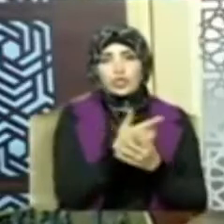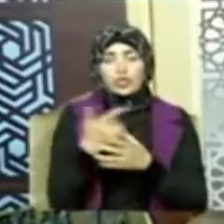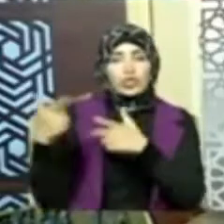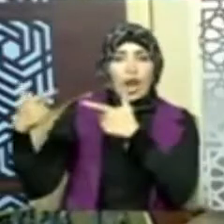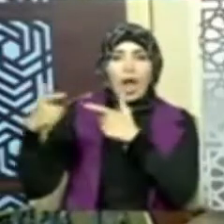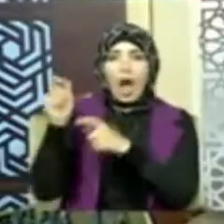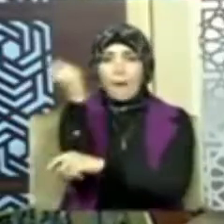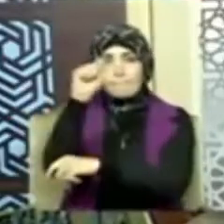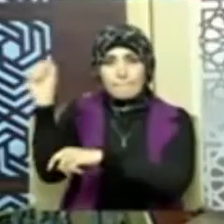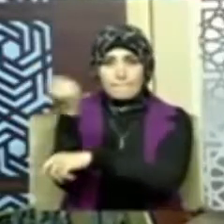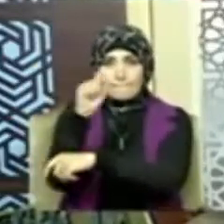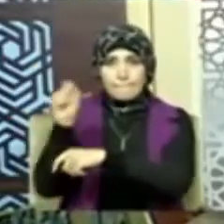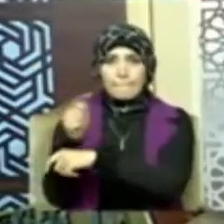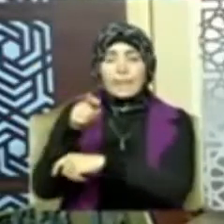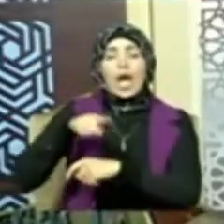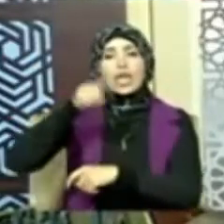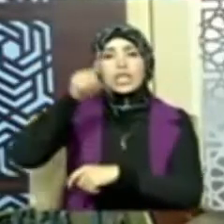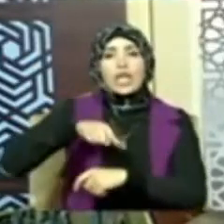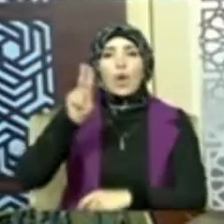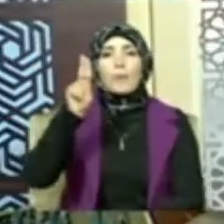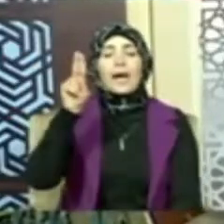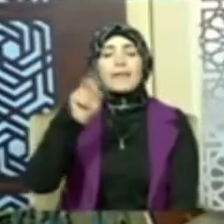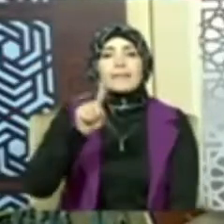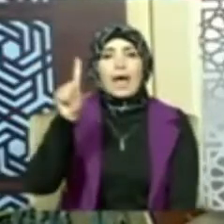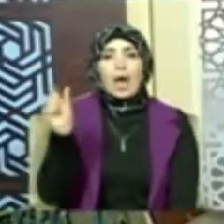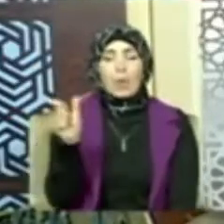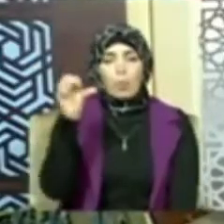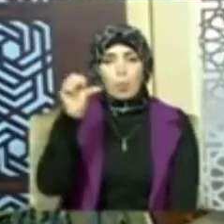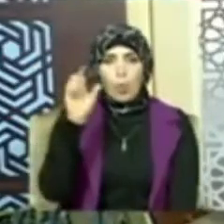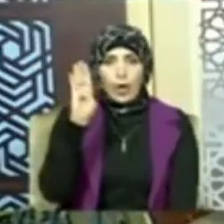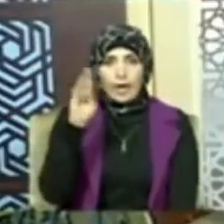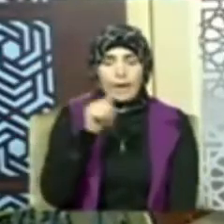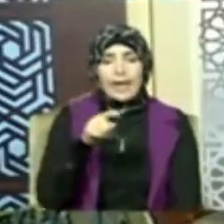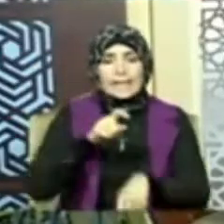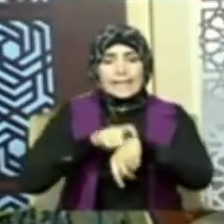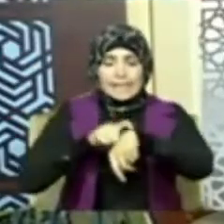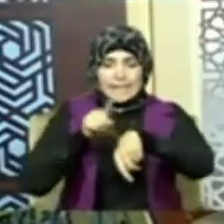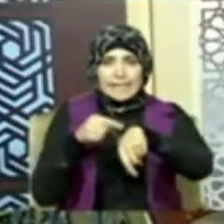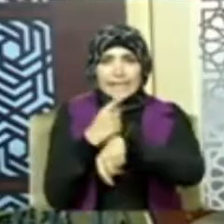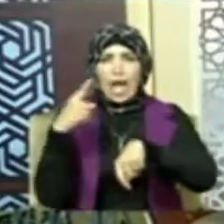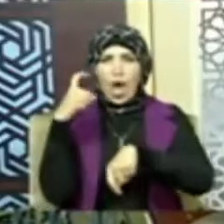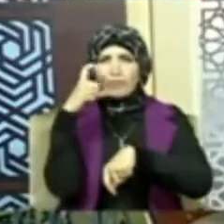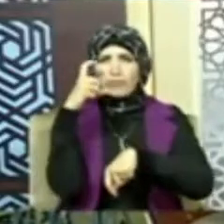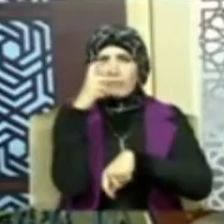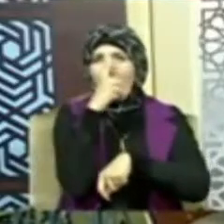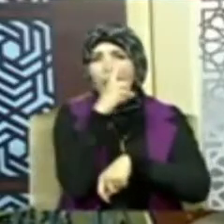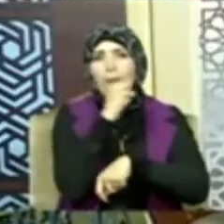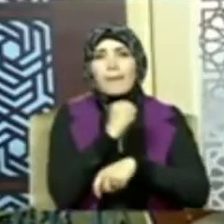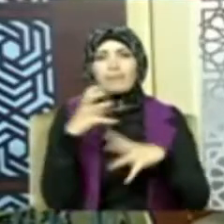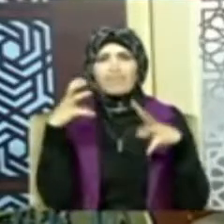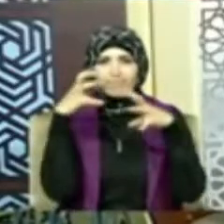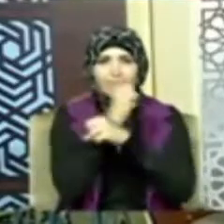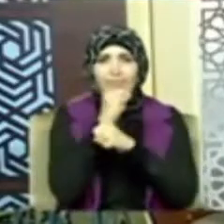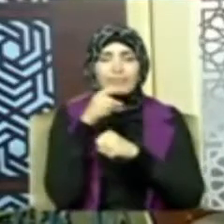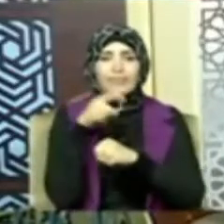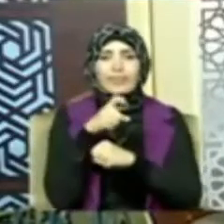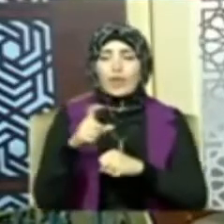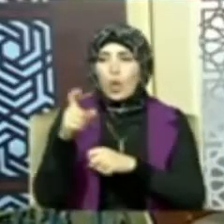يوم تبوك، وكان ساعة العسرة كما سماها القرآن الكريم، وهنا بدأ ضوء